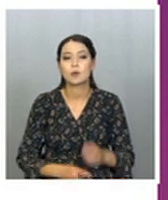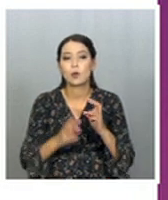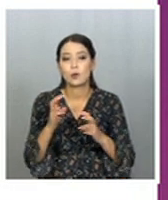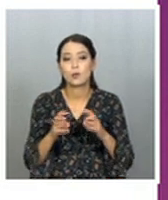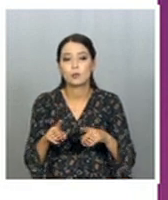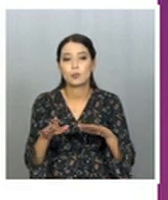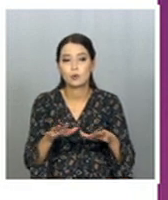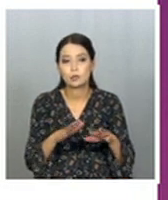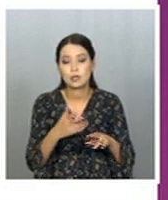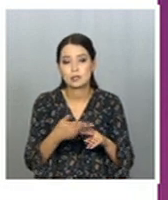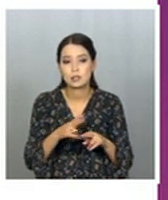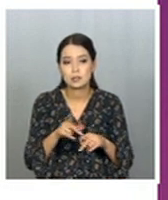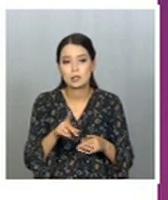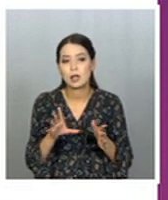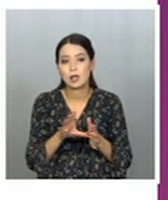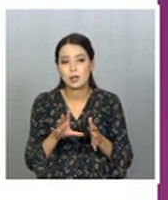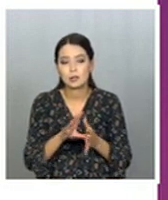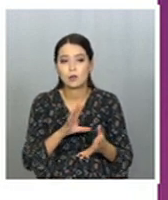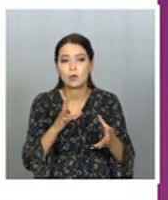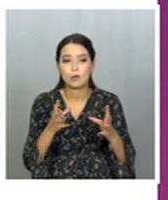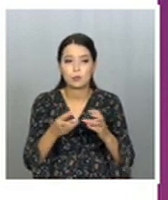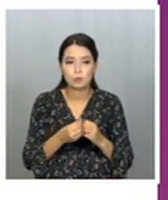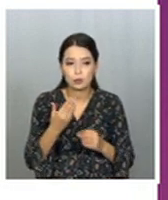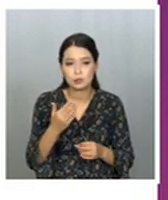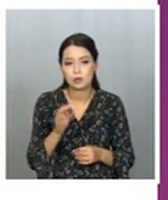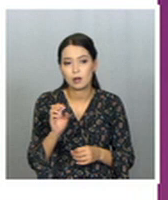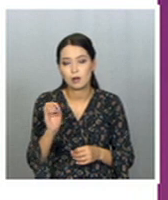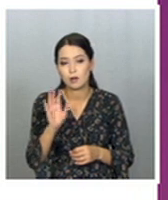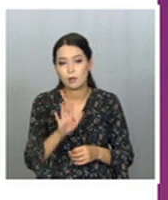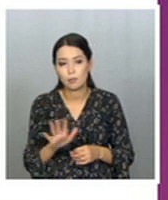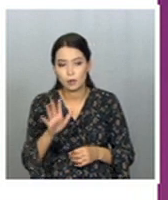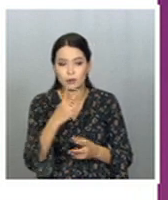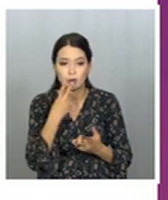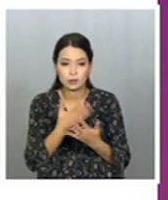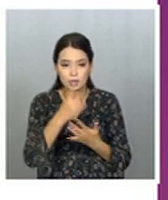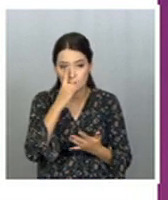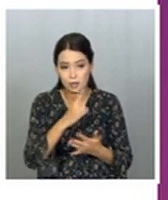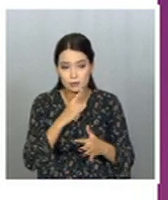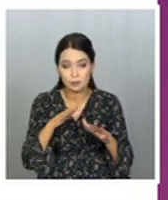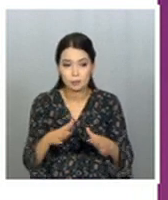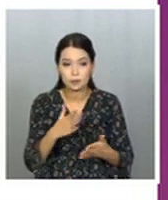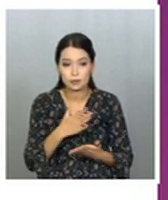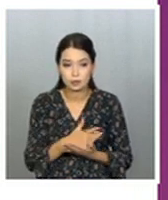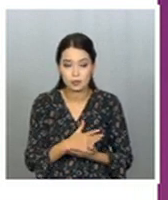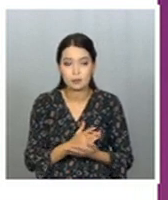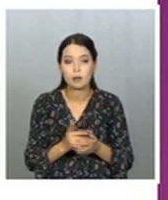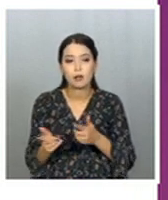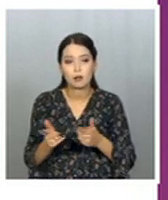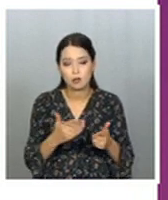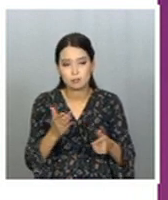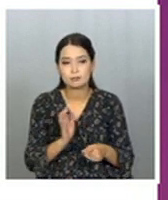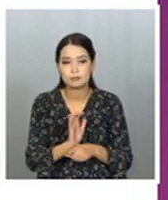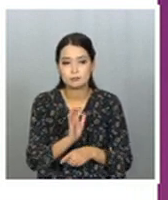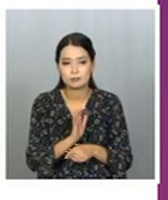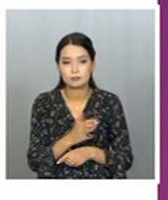арзан электроқуатын беретін бұқтырма су электростанциясына жақын орналасу және қорғасын шығаруға